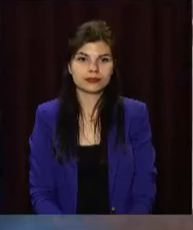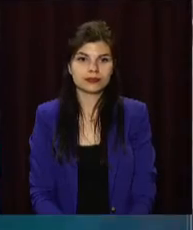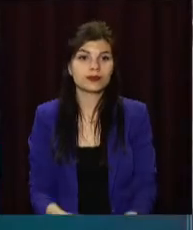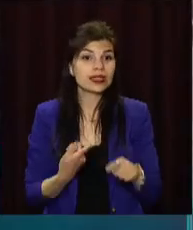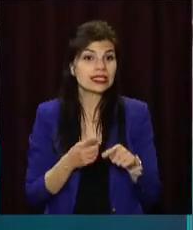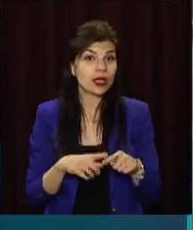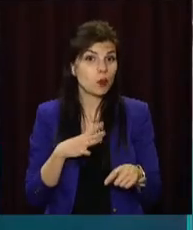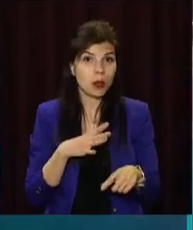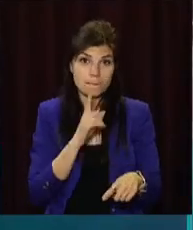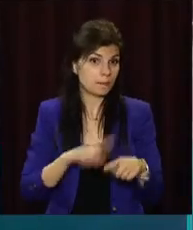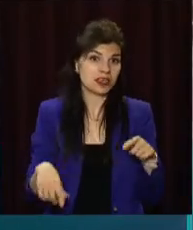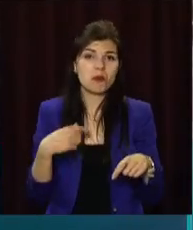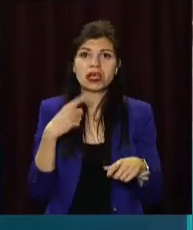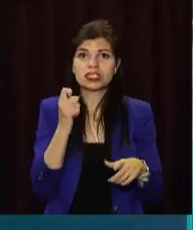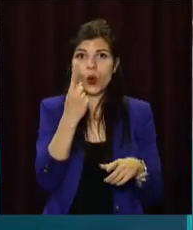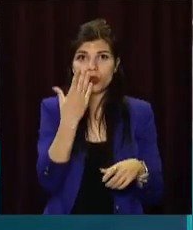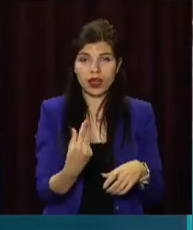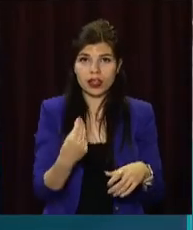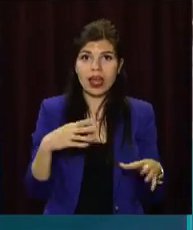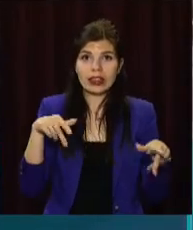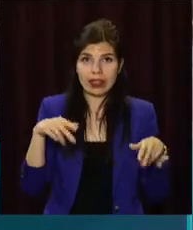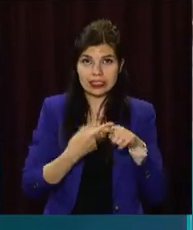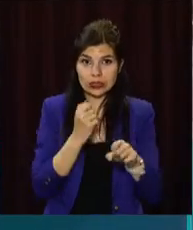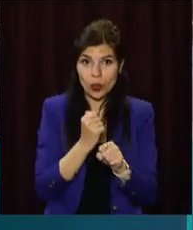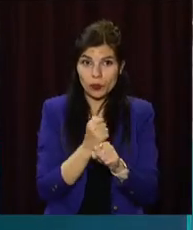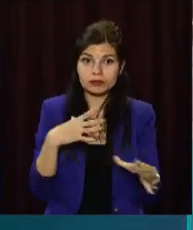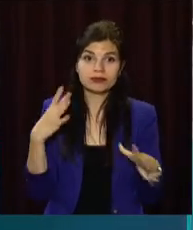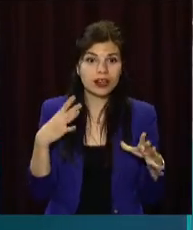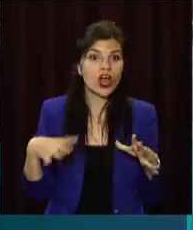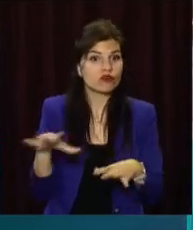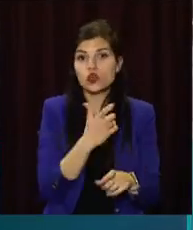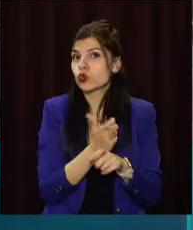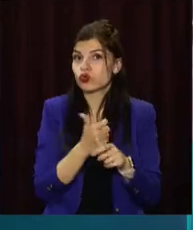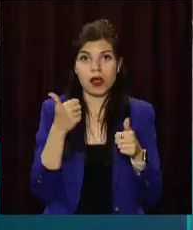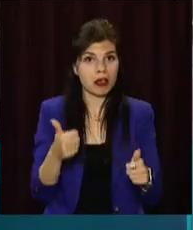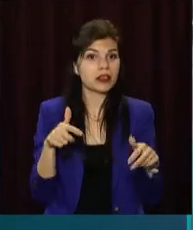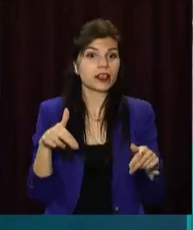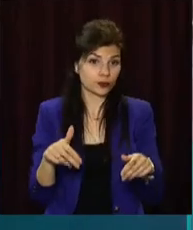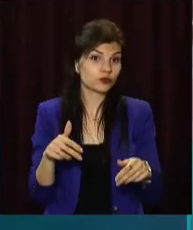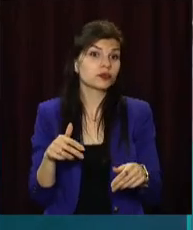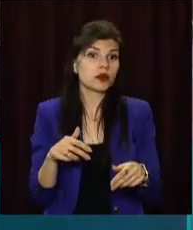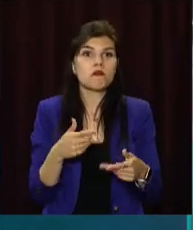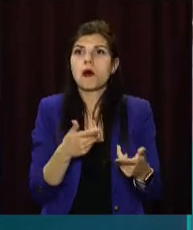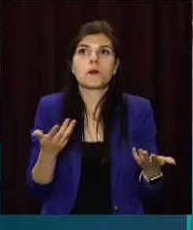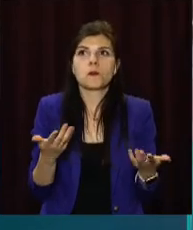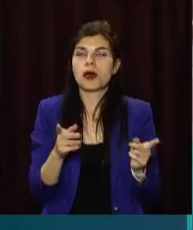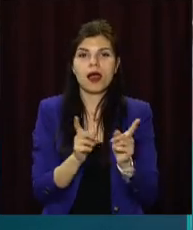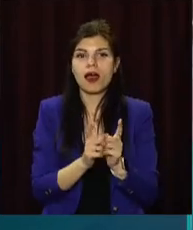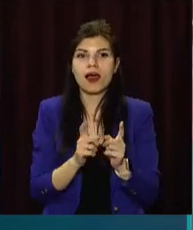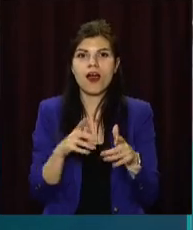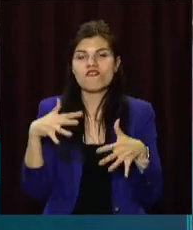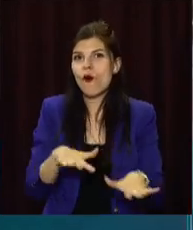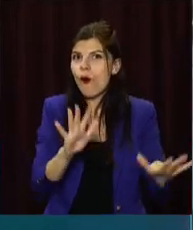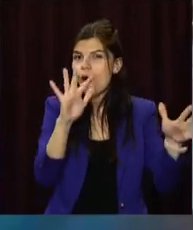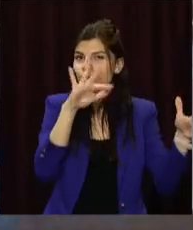Це було швидко. Ми за один день зробили цей танець. Всі дуже гарно танцювали, і всі якось воно було на цій такій